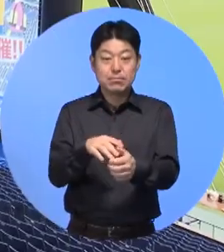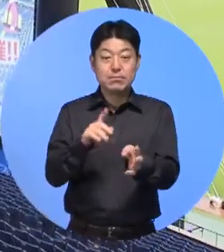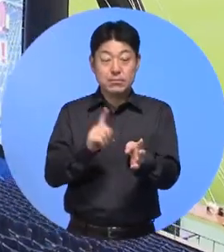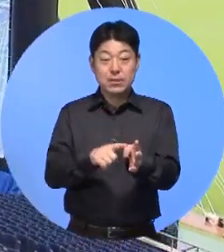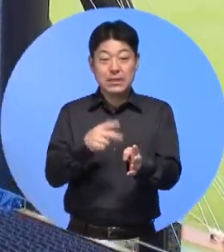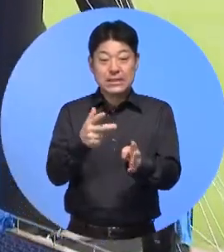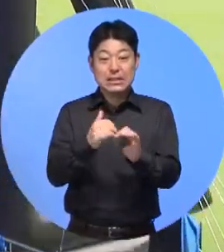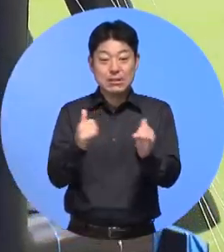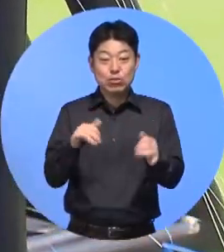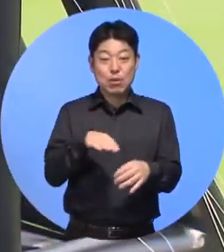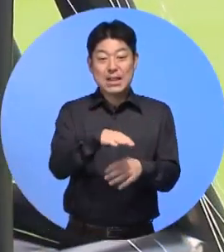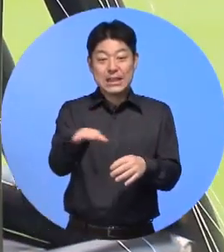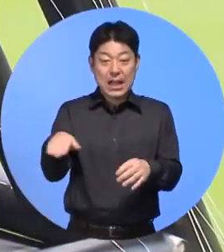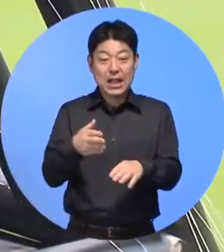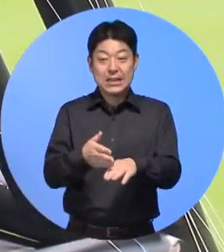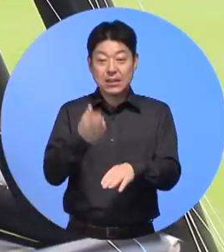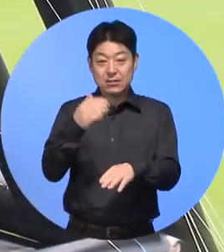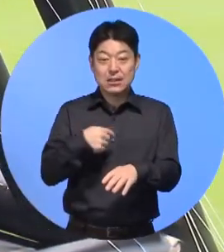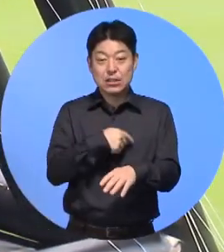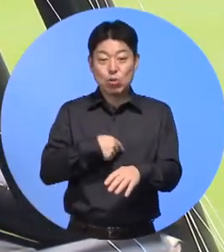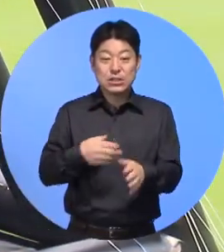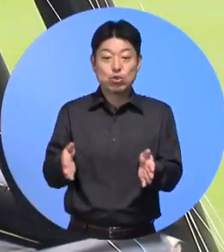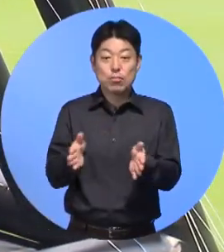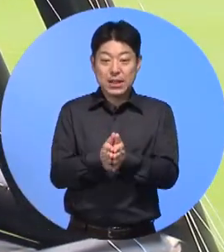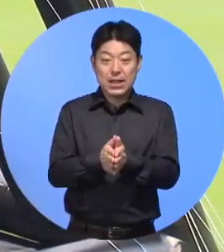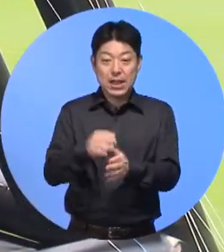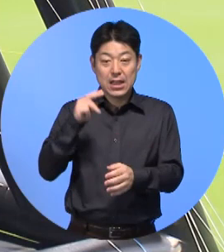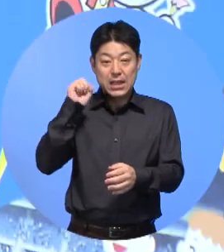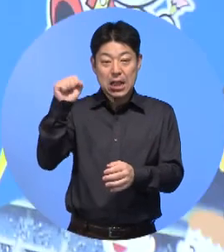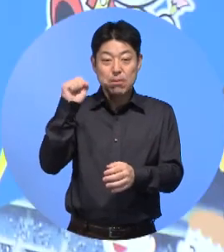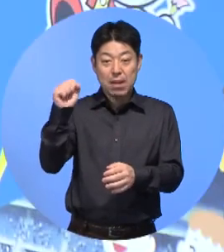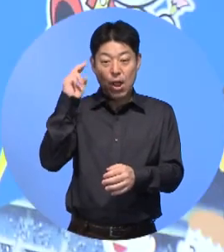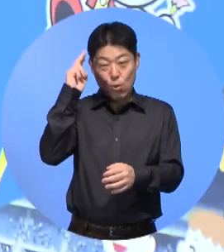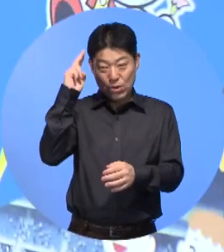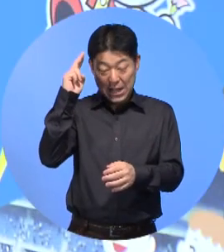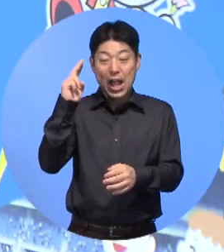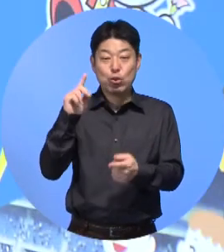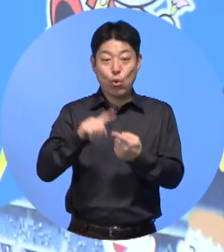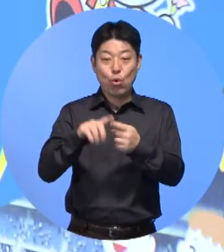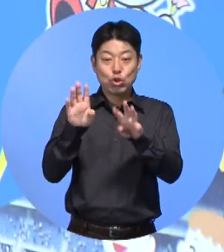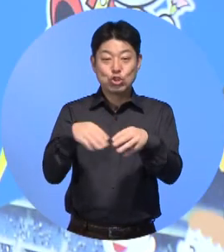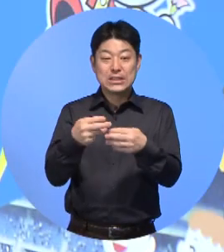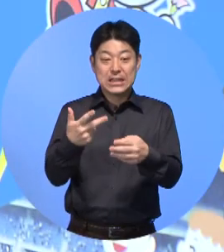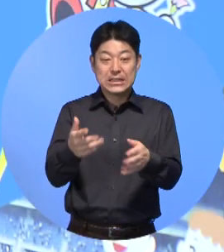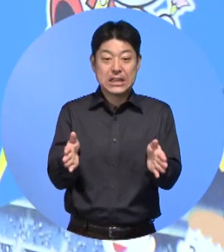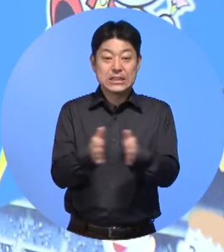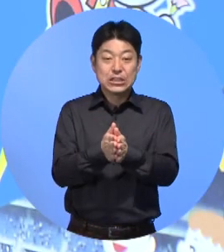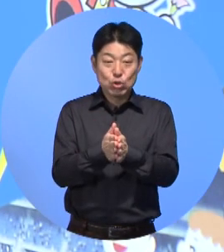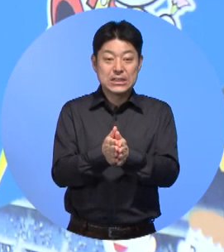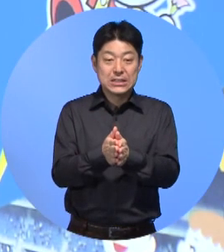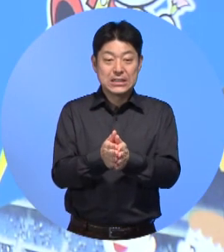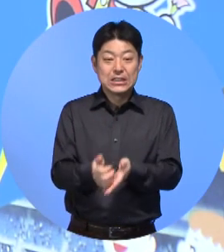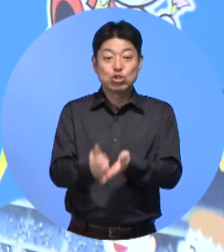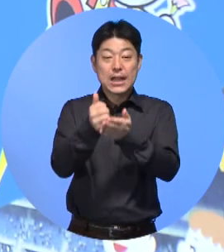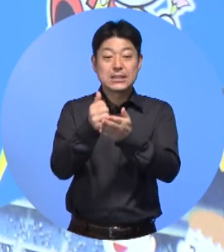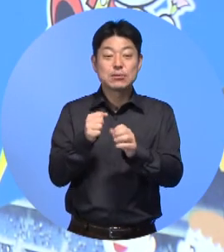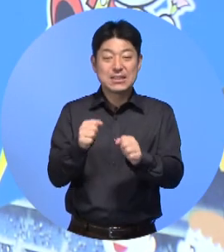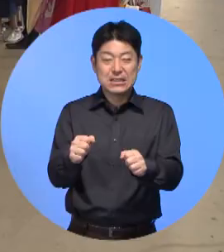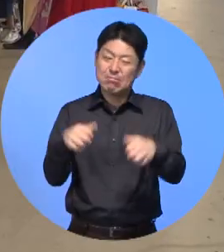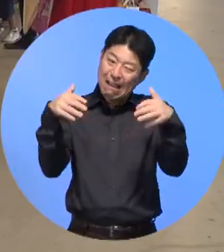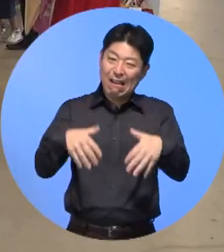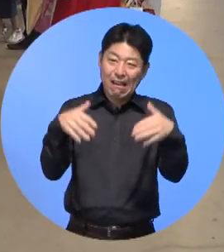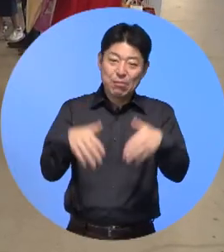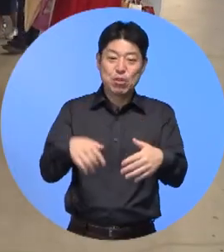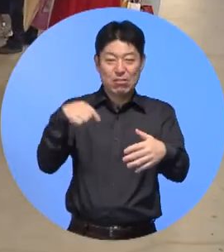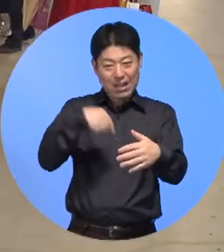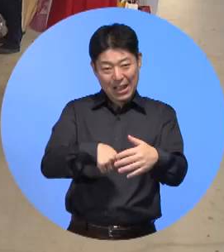ているファンや市民の皆さんへ感謝の気持ちを込めてガンバ大阪と吹田市が主催したもの。あ